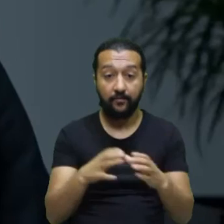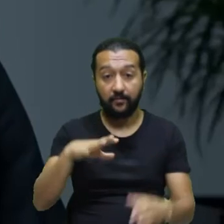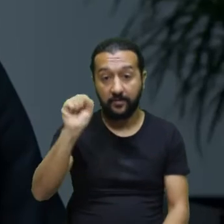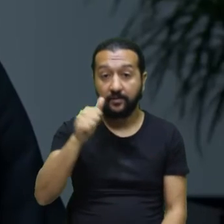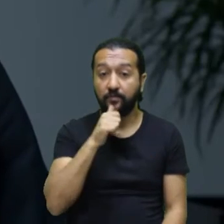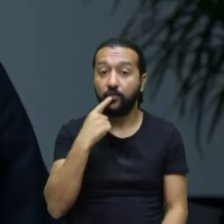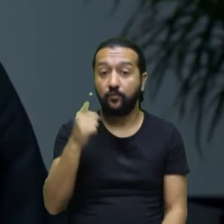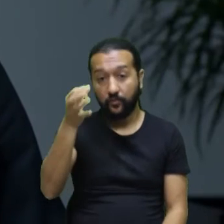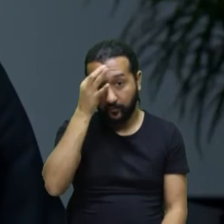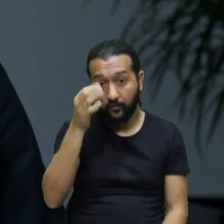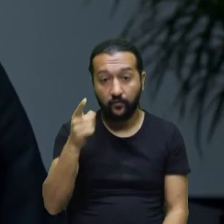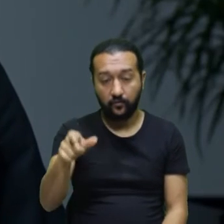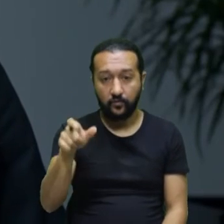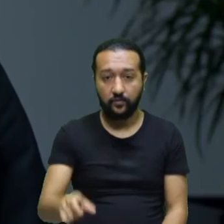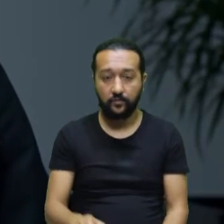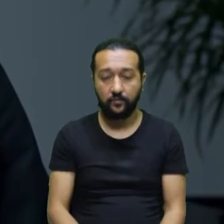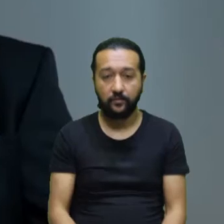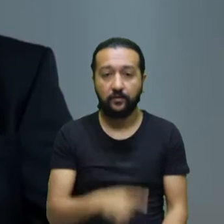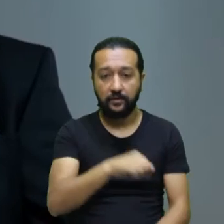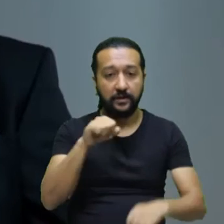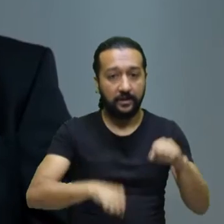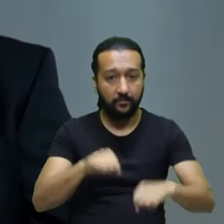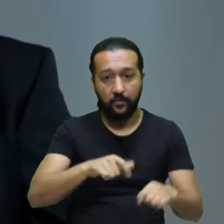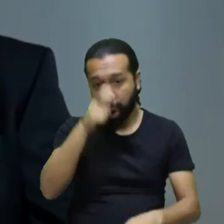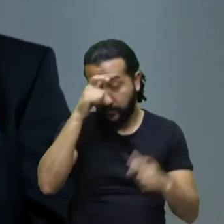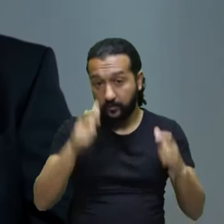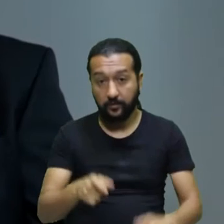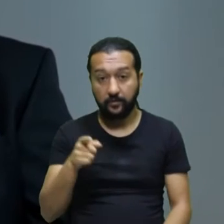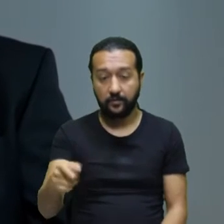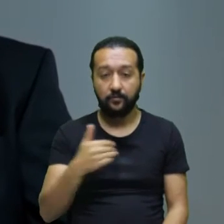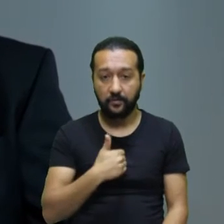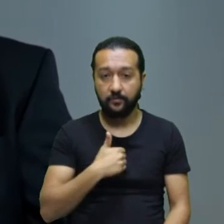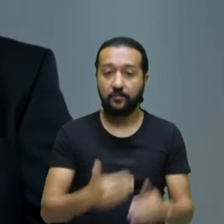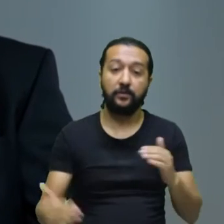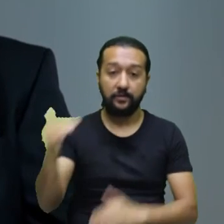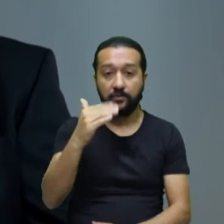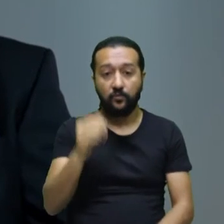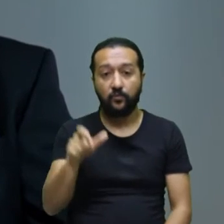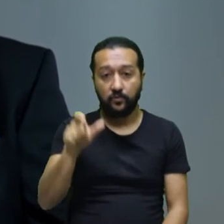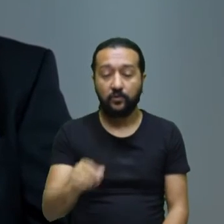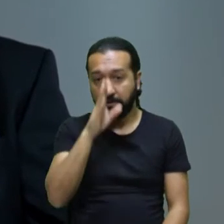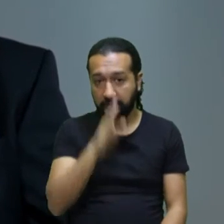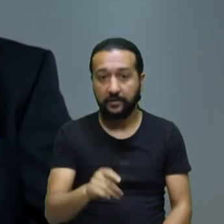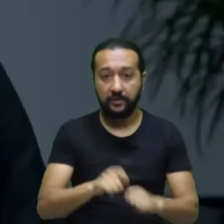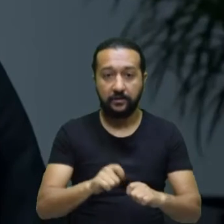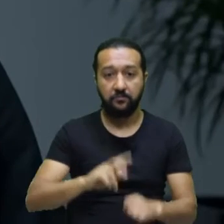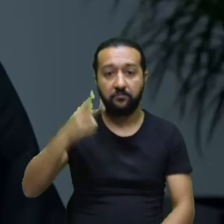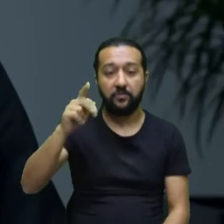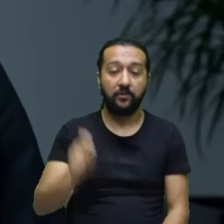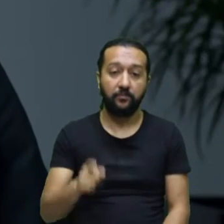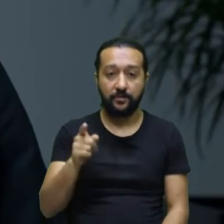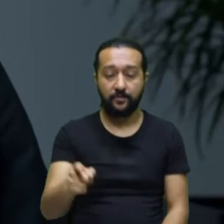başı olduğu söylenen bir profesör de rekabette Türkiye'yi bizim önümüze geçirecek çok ciddi aşamalar